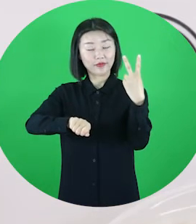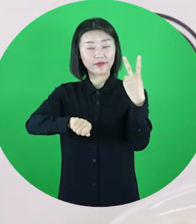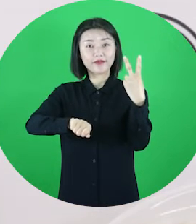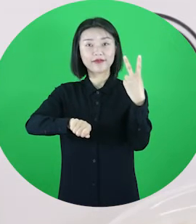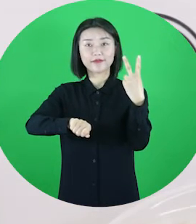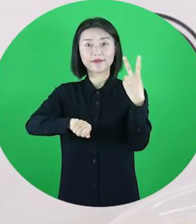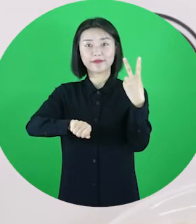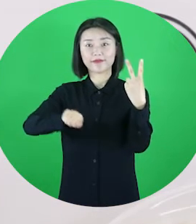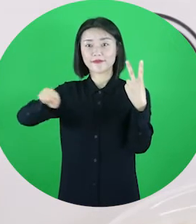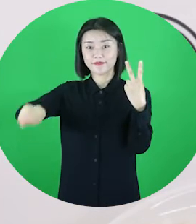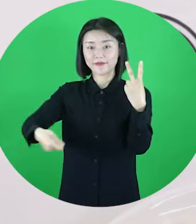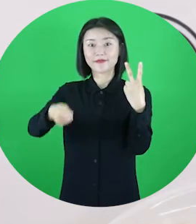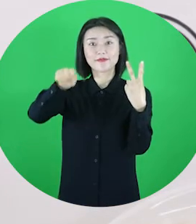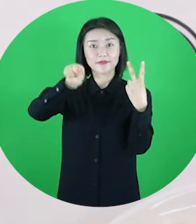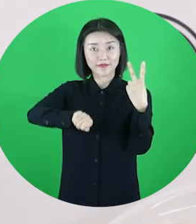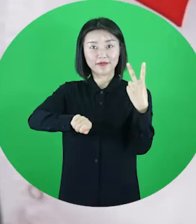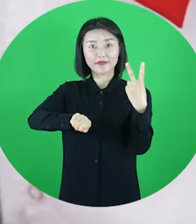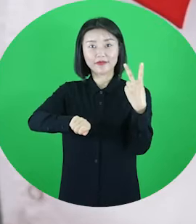2번,